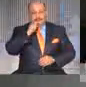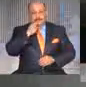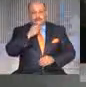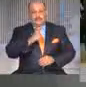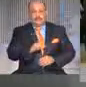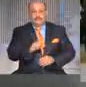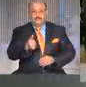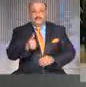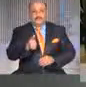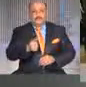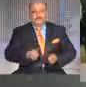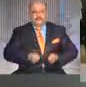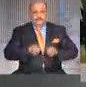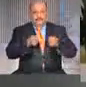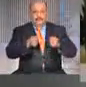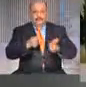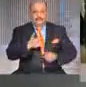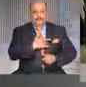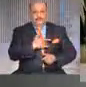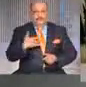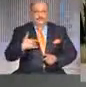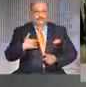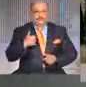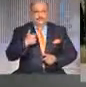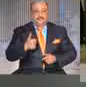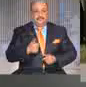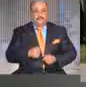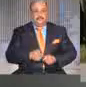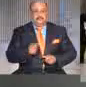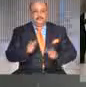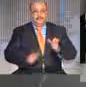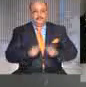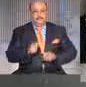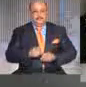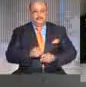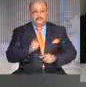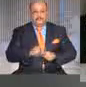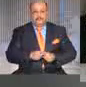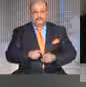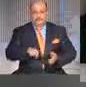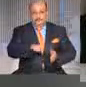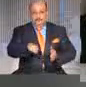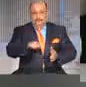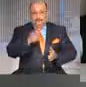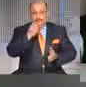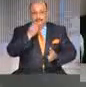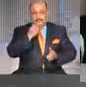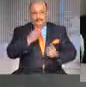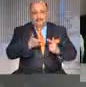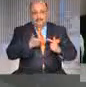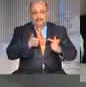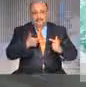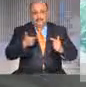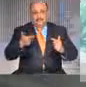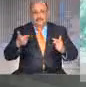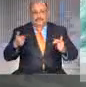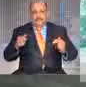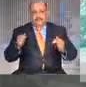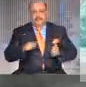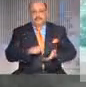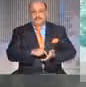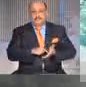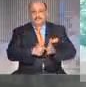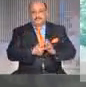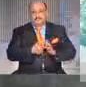ينظمها المعهد الوطني للبحوث الزراعية بالتعاون مع جمعية العمل الديمقراطي والتنمية بالمهدية تندرج في إطار